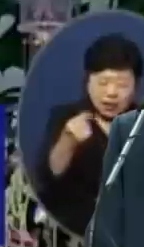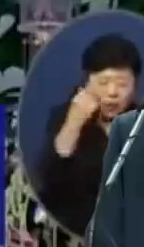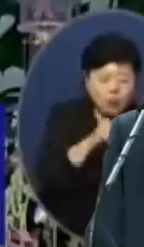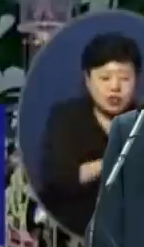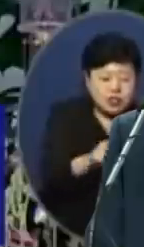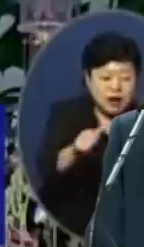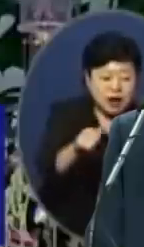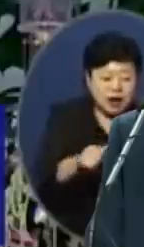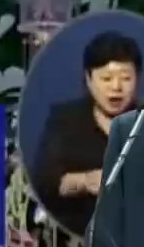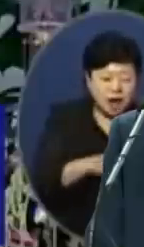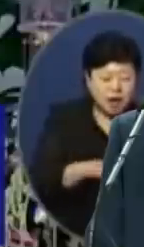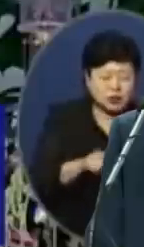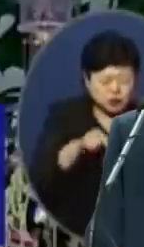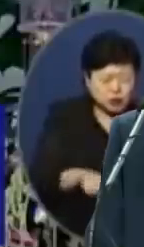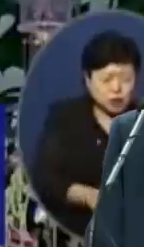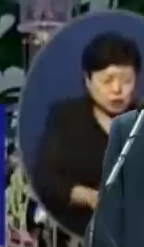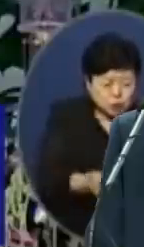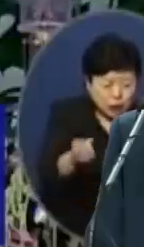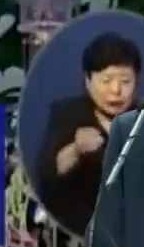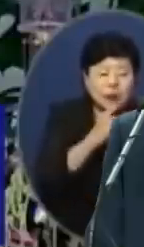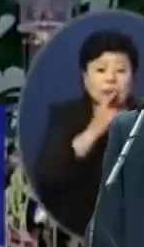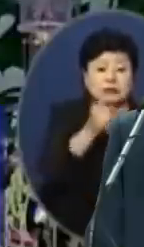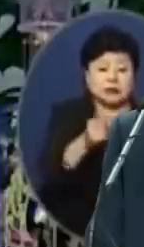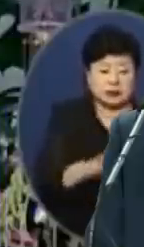및 관절과 골수를 찔러 쪼개기까지 한다.